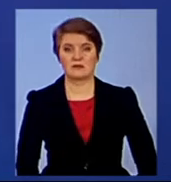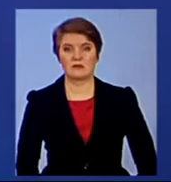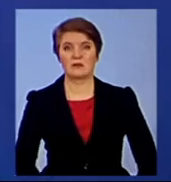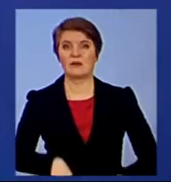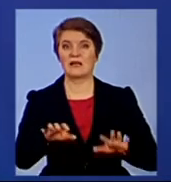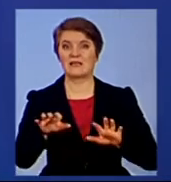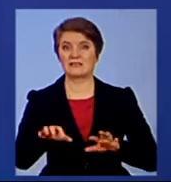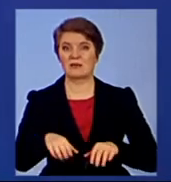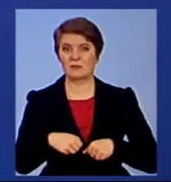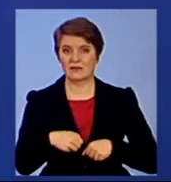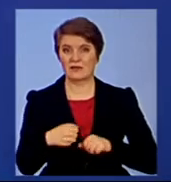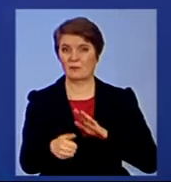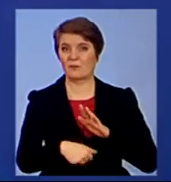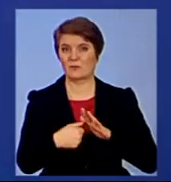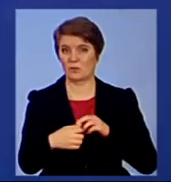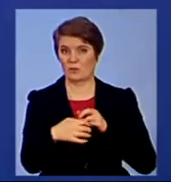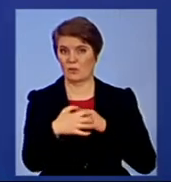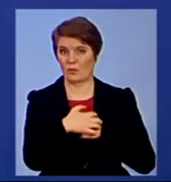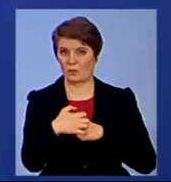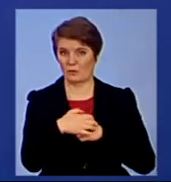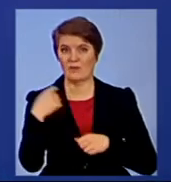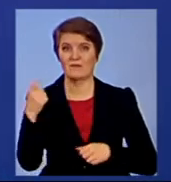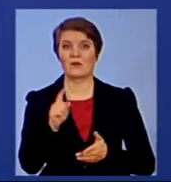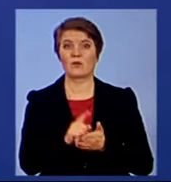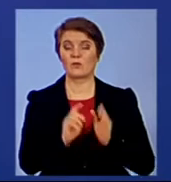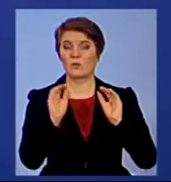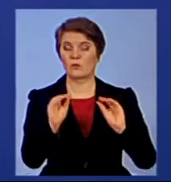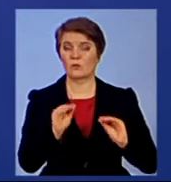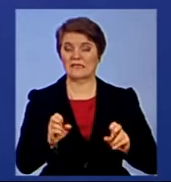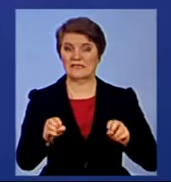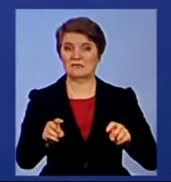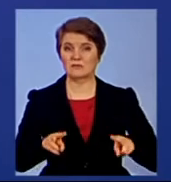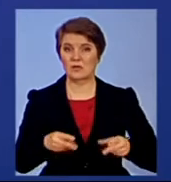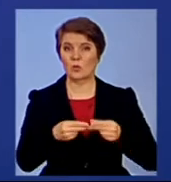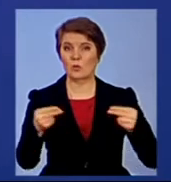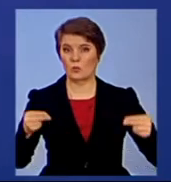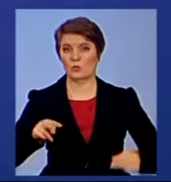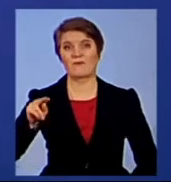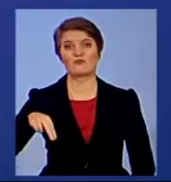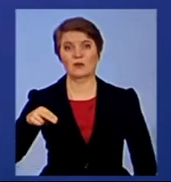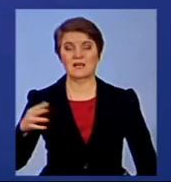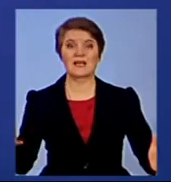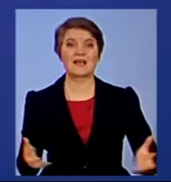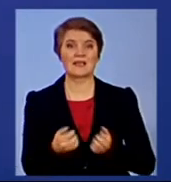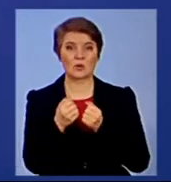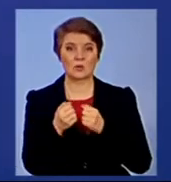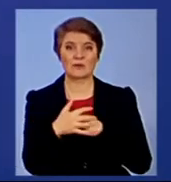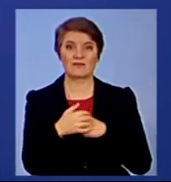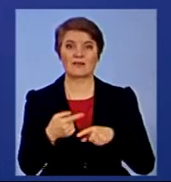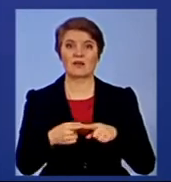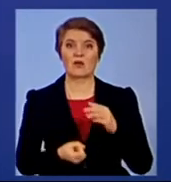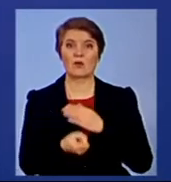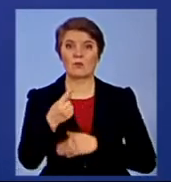Щоб забрати безпритульного кота, майбутні власники мають укласти спеціальну угоду. Так в Черкасах рятують тварин, які опинилися на